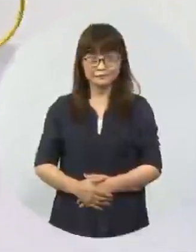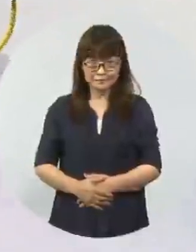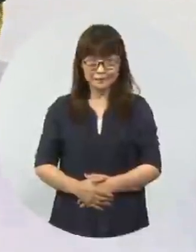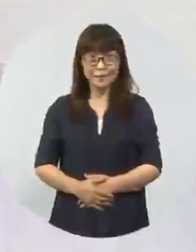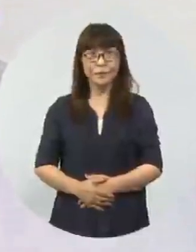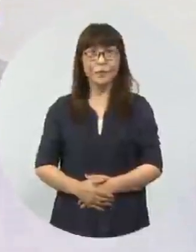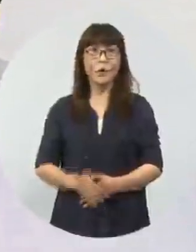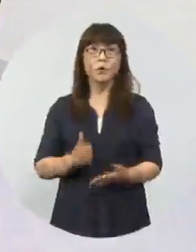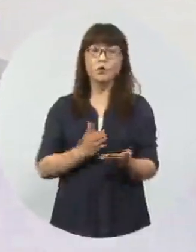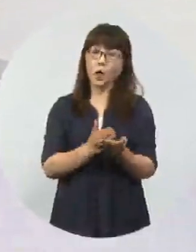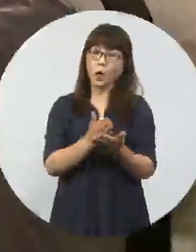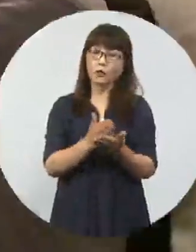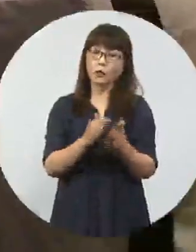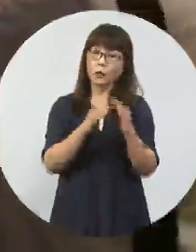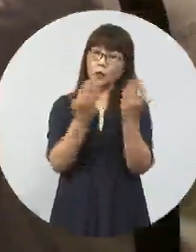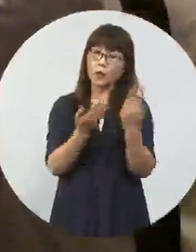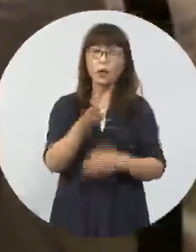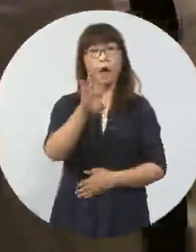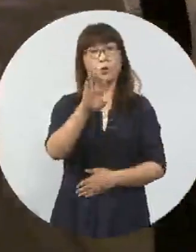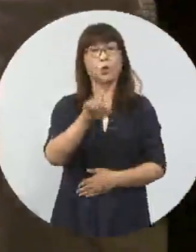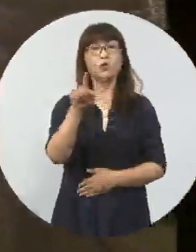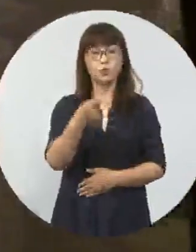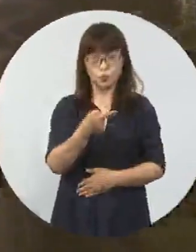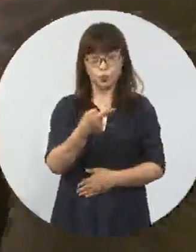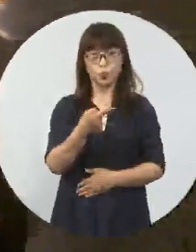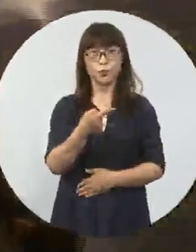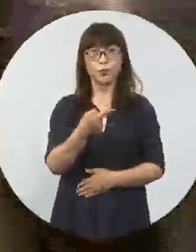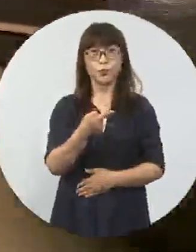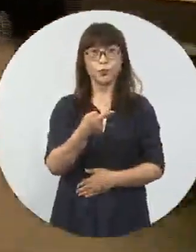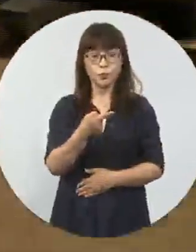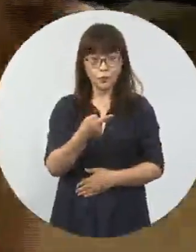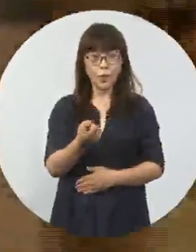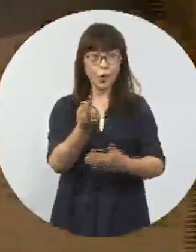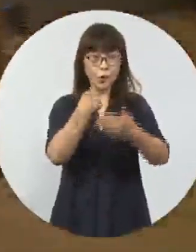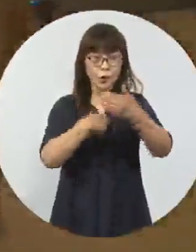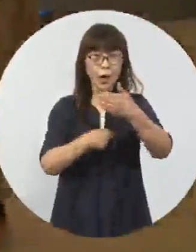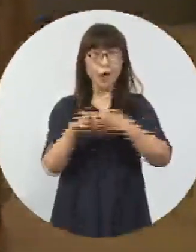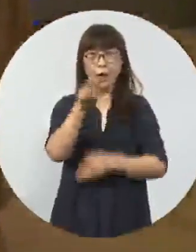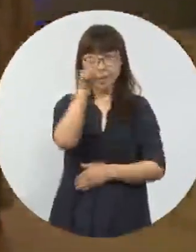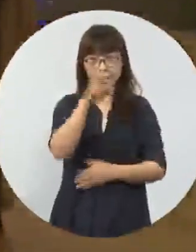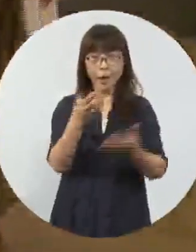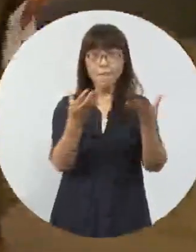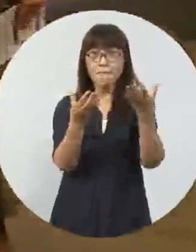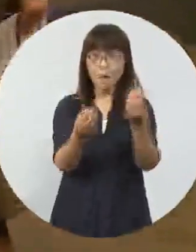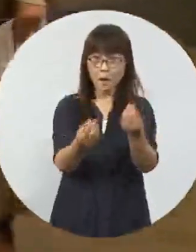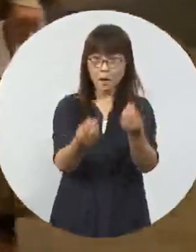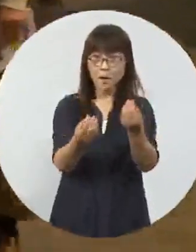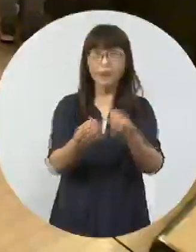出発からおよそ40分、市民シアターの裏側探検が終わりました。